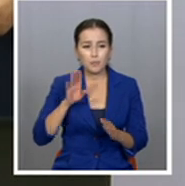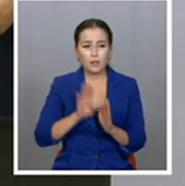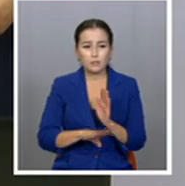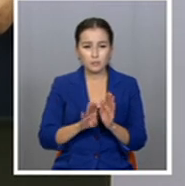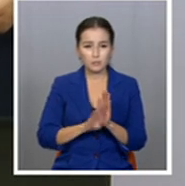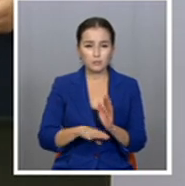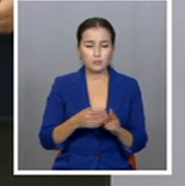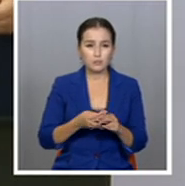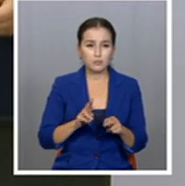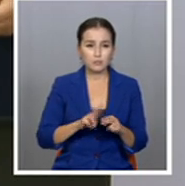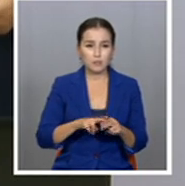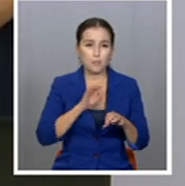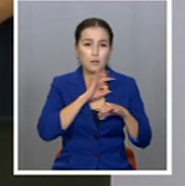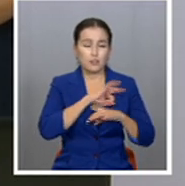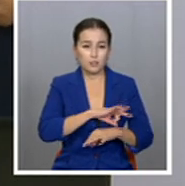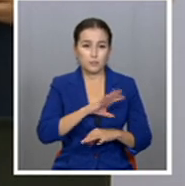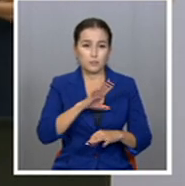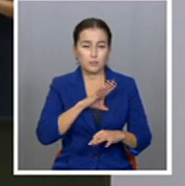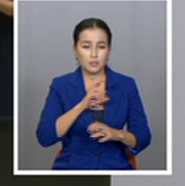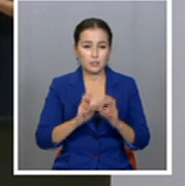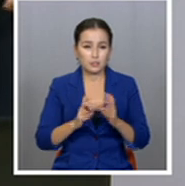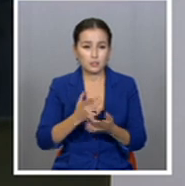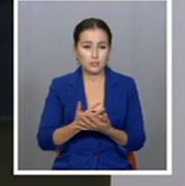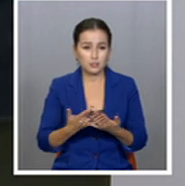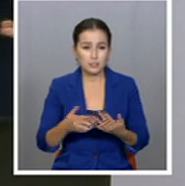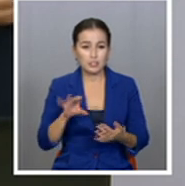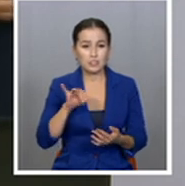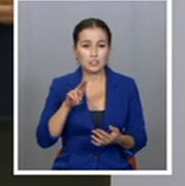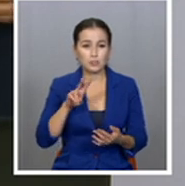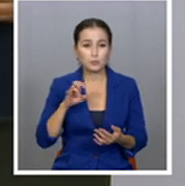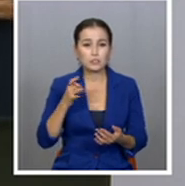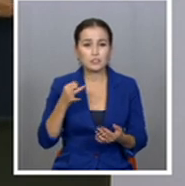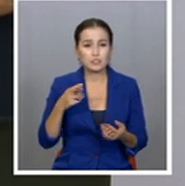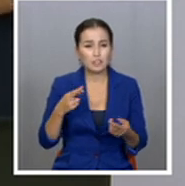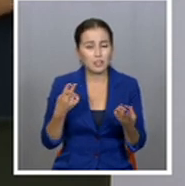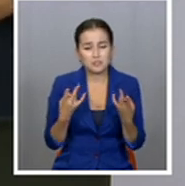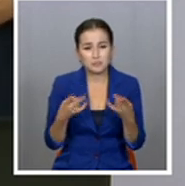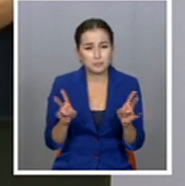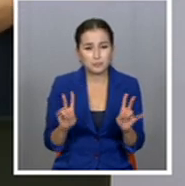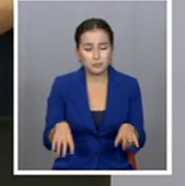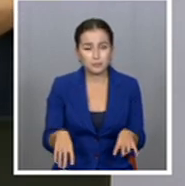құралдарын қолданды, индустрия мүлдем болмады.